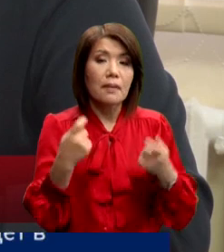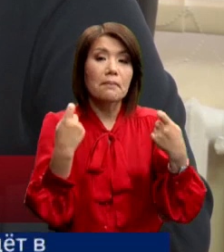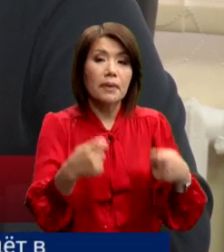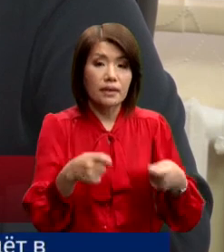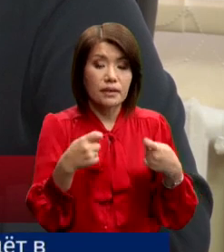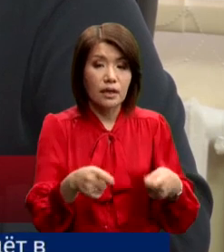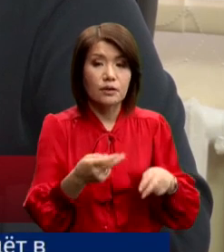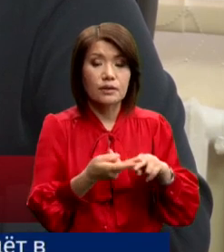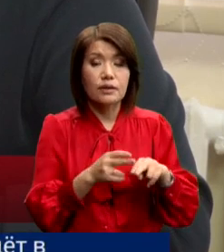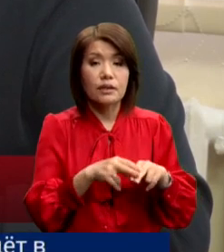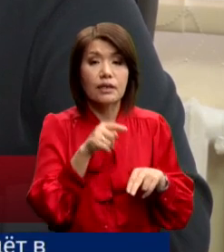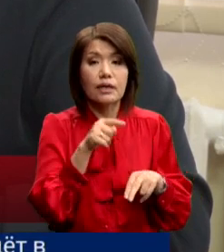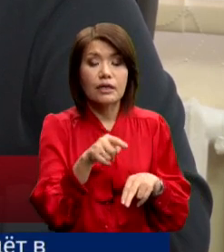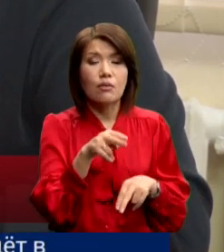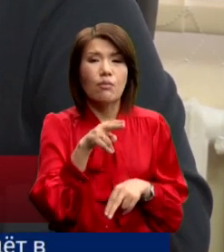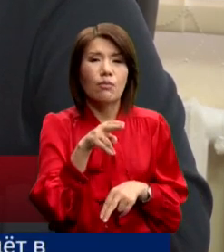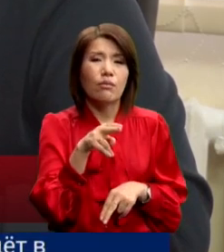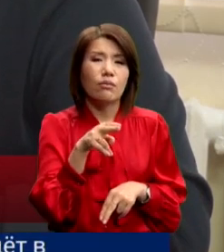они по